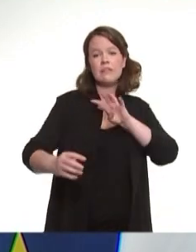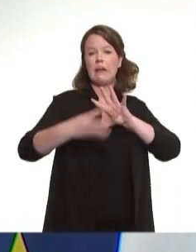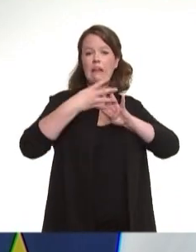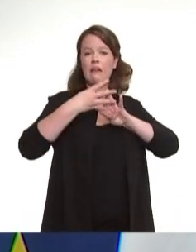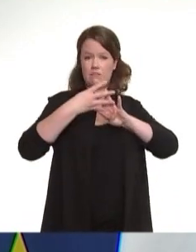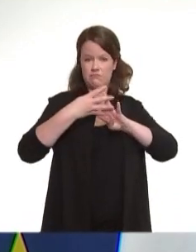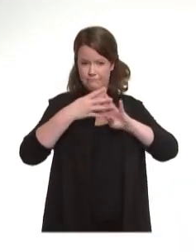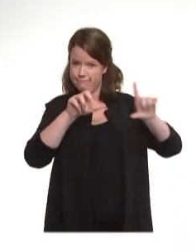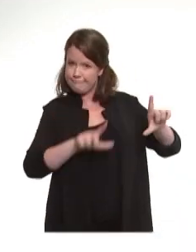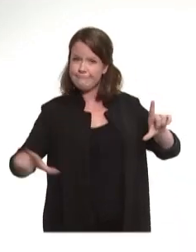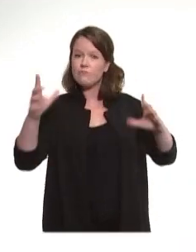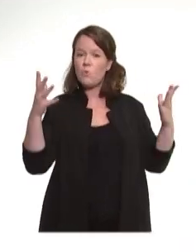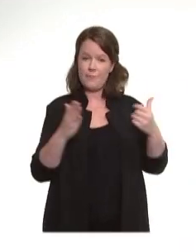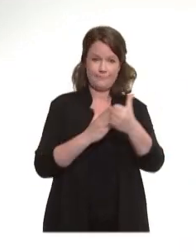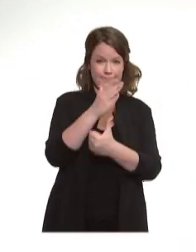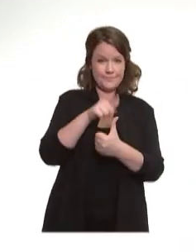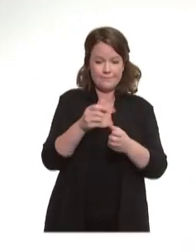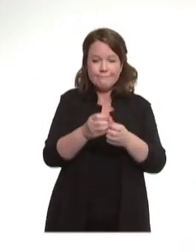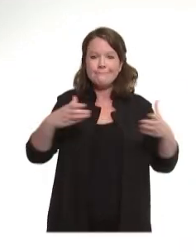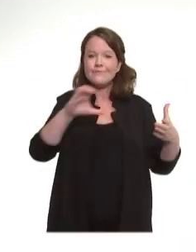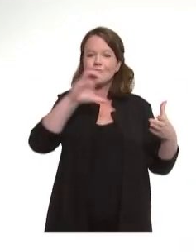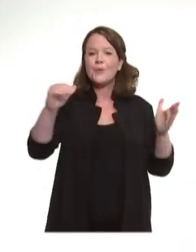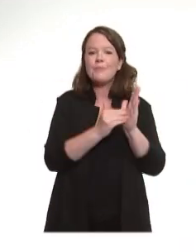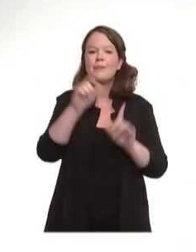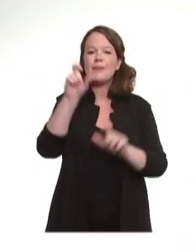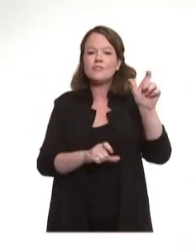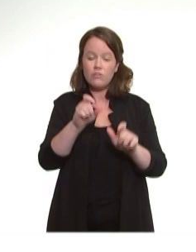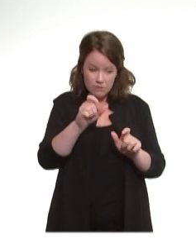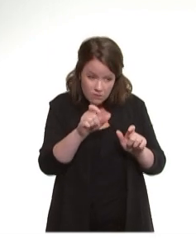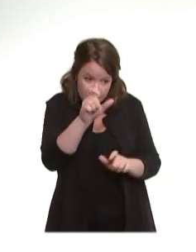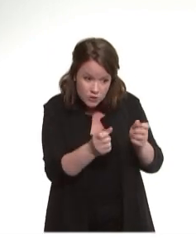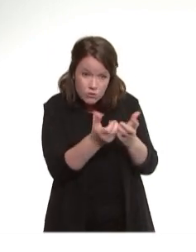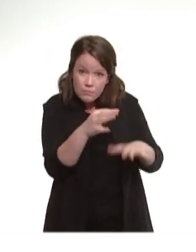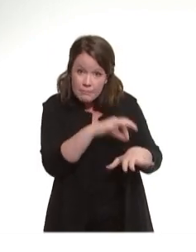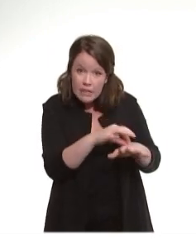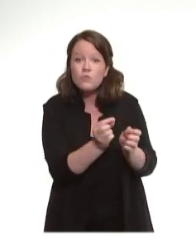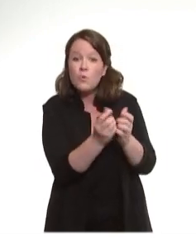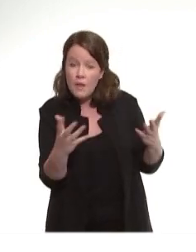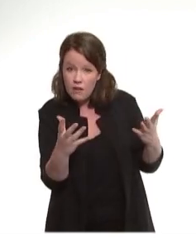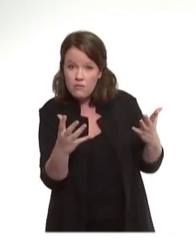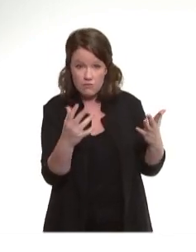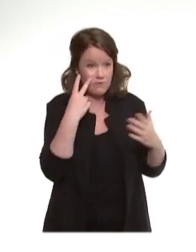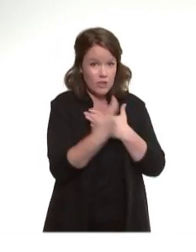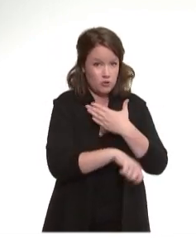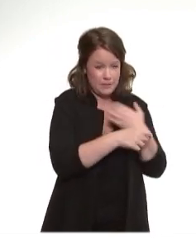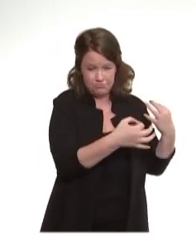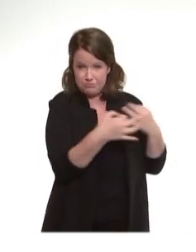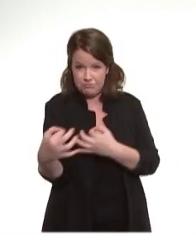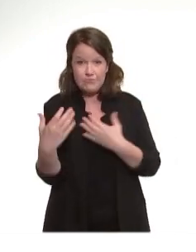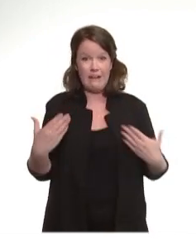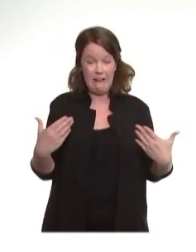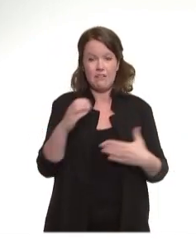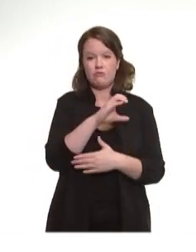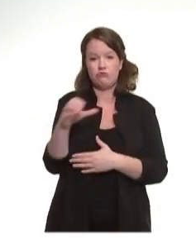population générale oui cette courbe qui augmente avec une incidence à 116% mille c'est à dire que pour cent